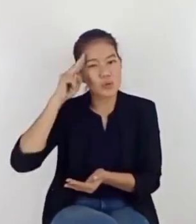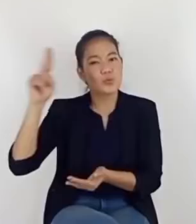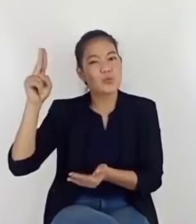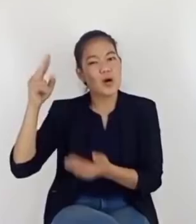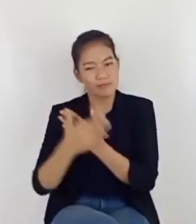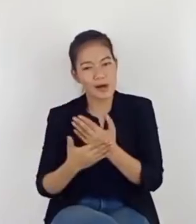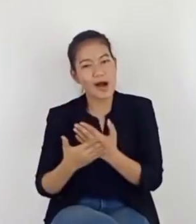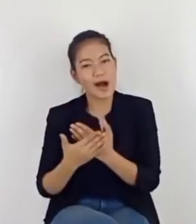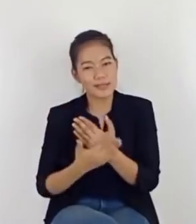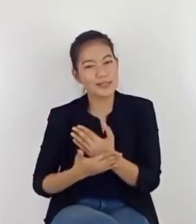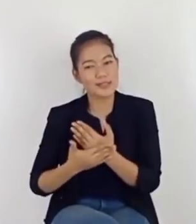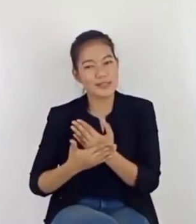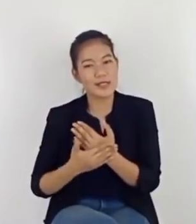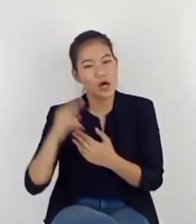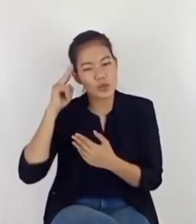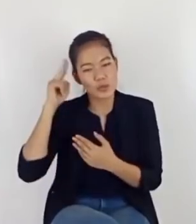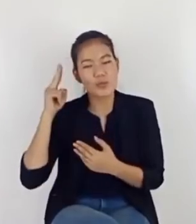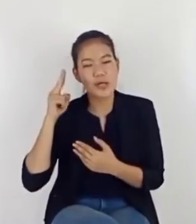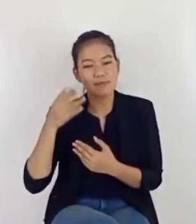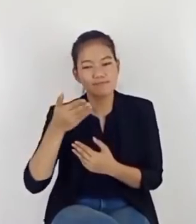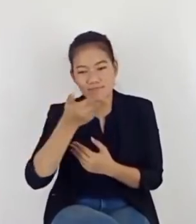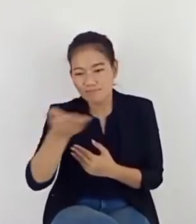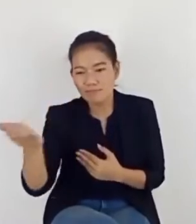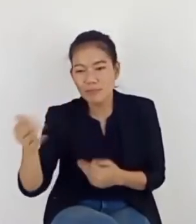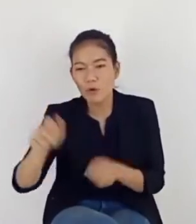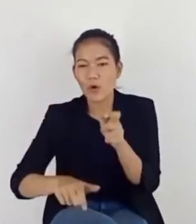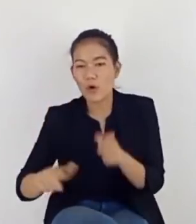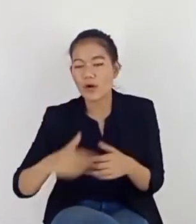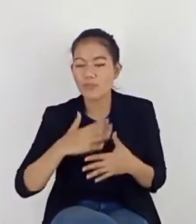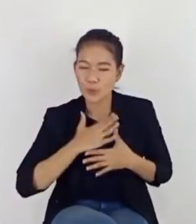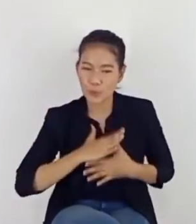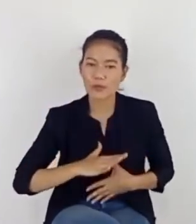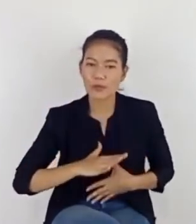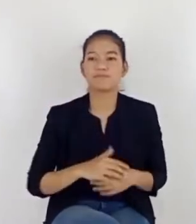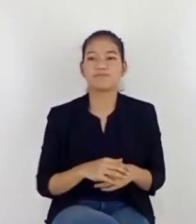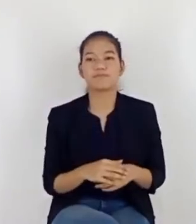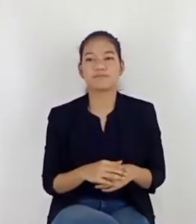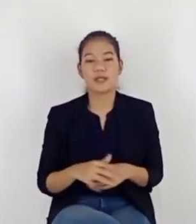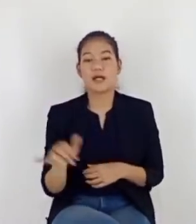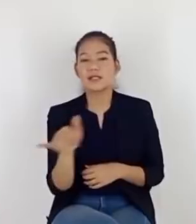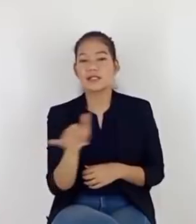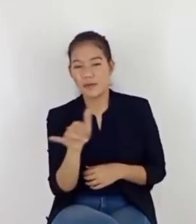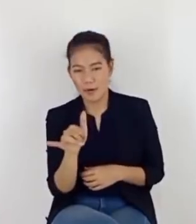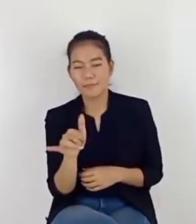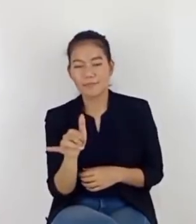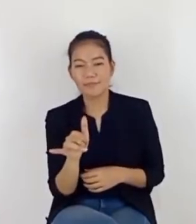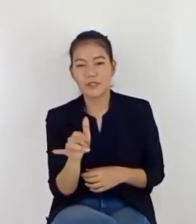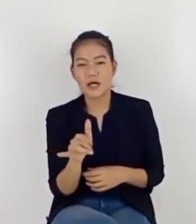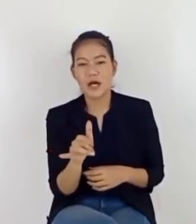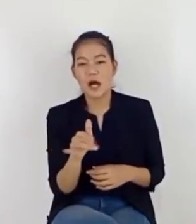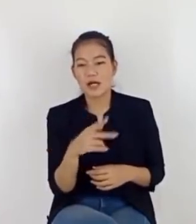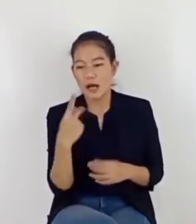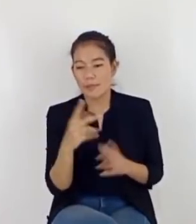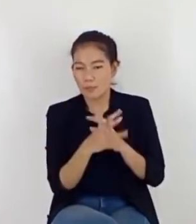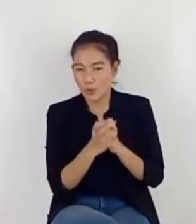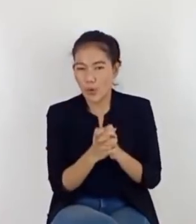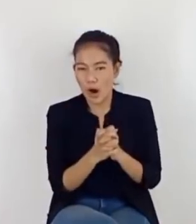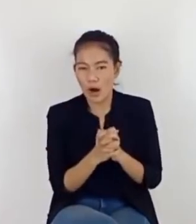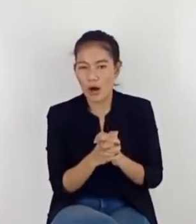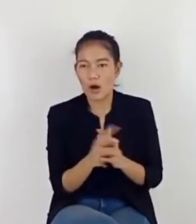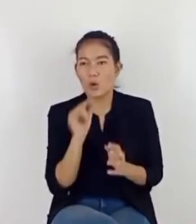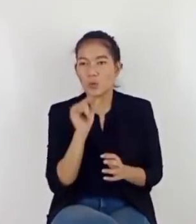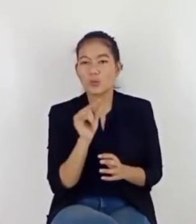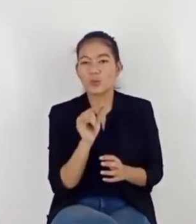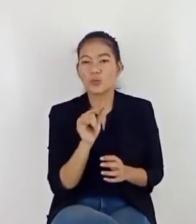mengasihi, Tuhan peduli kepada mereka yang berduka. Demikian juga ya Tuhan, kami berdoa